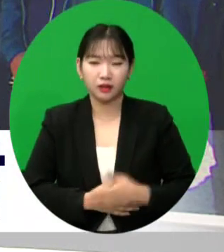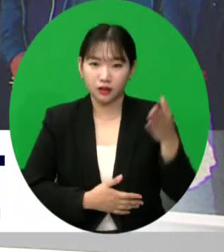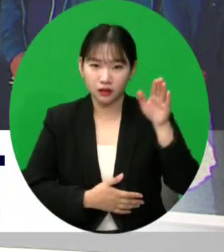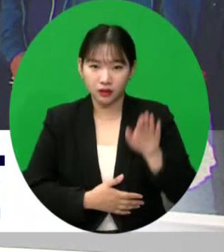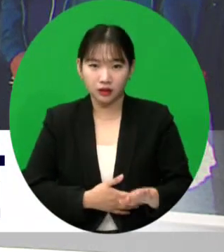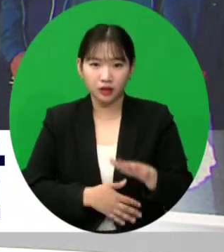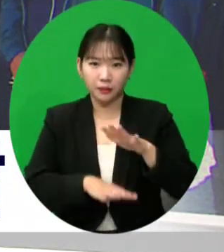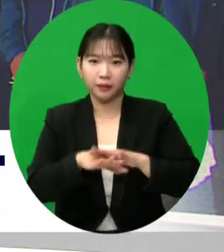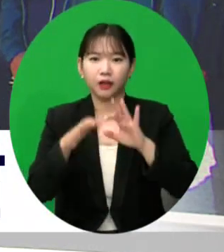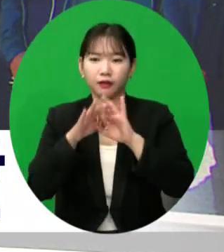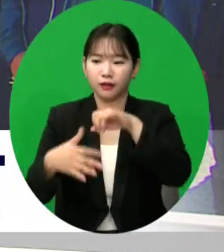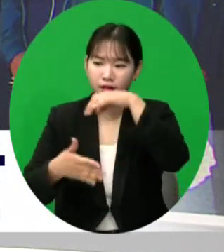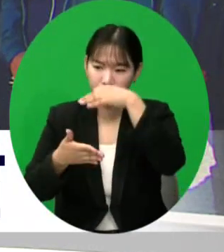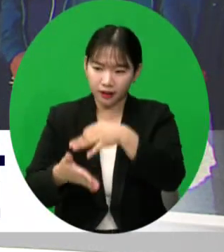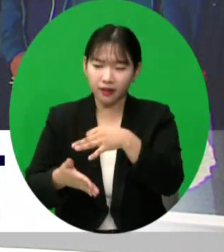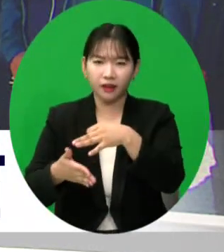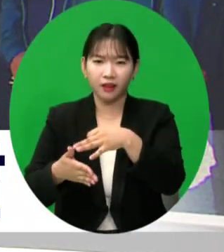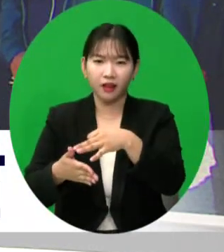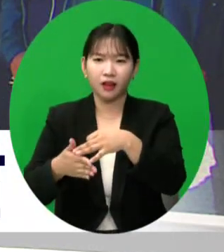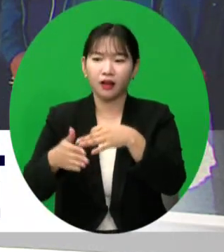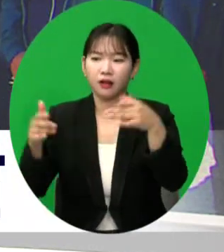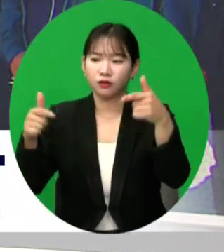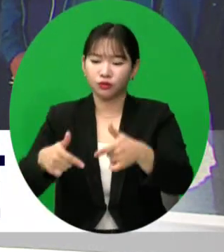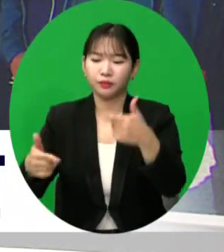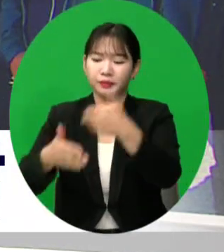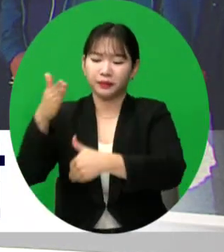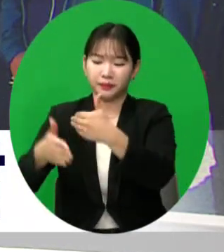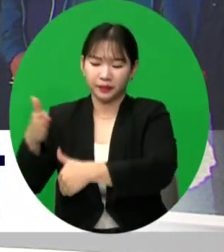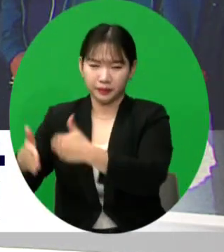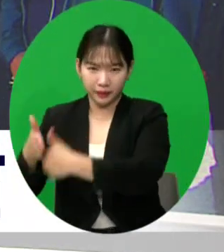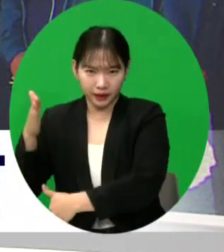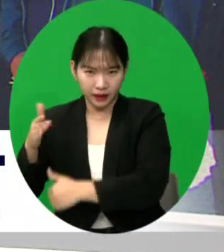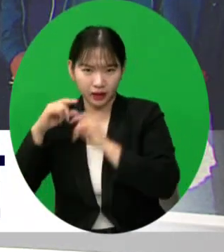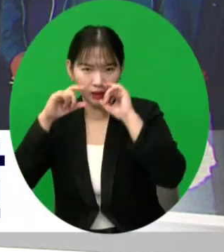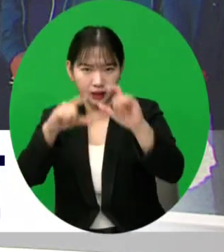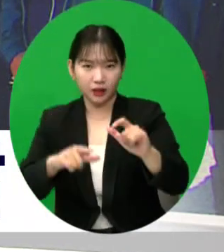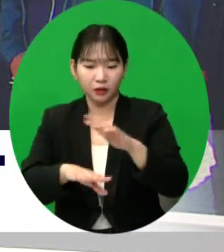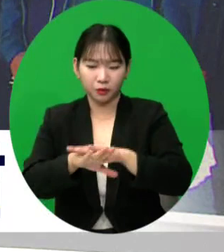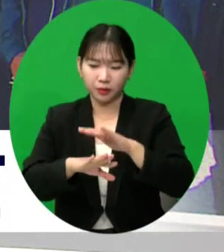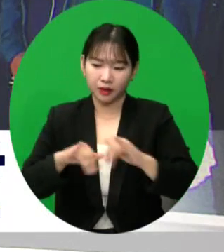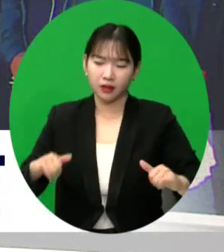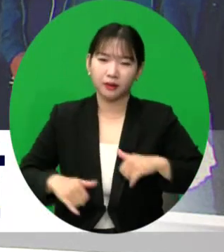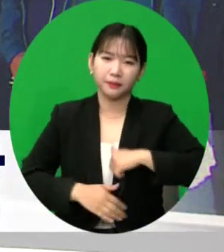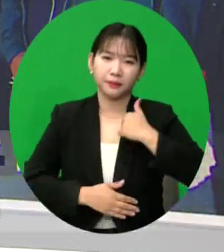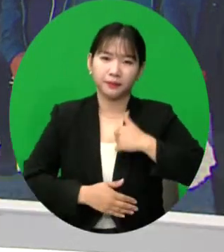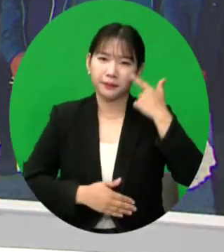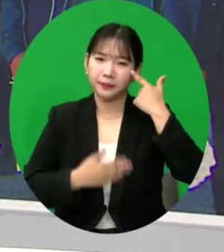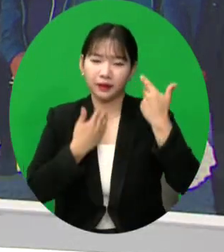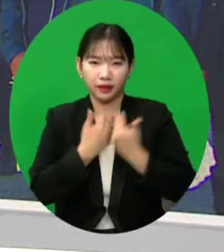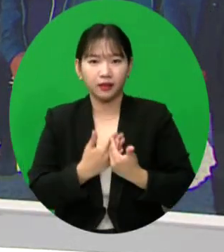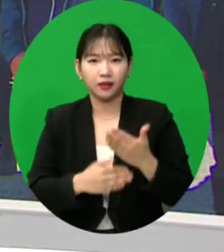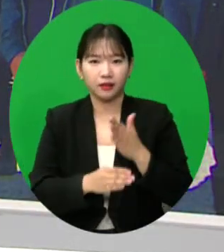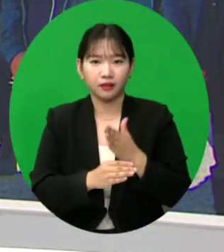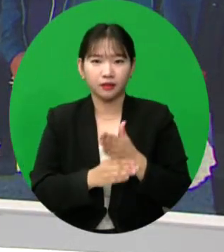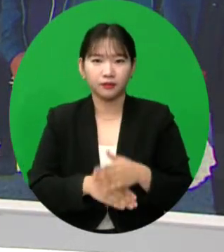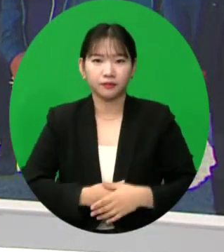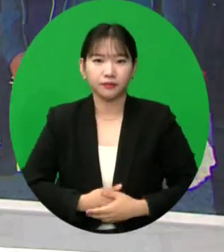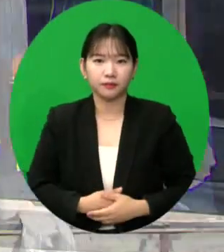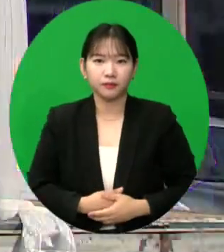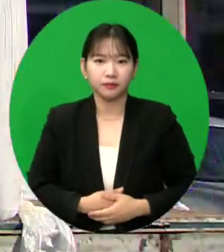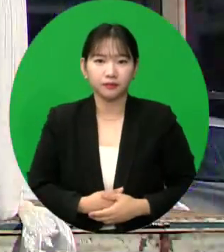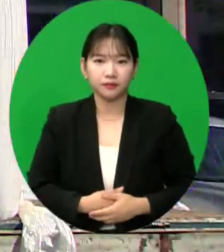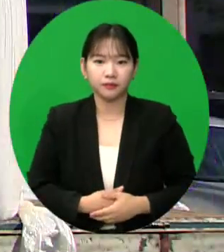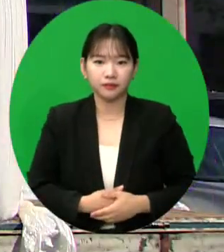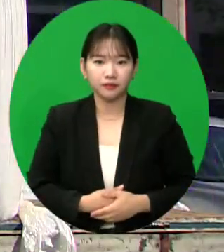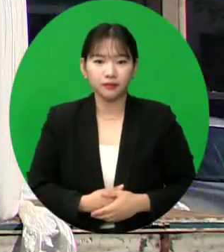그런데 농업 관련 예산들마저 잇따라 삭감되면서 농민들이 반발하고 있습니다. 김진선 기자입니다.